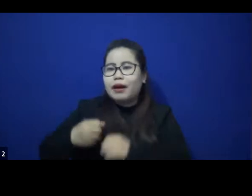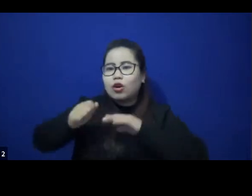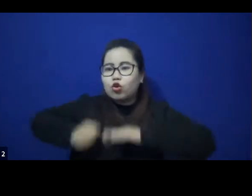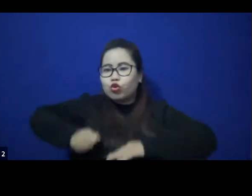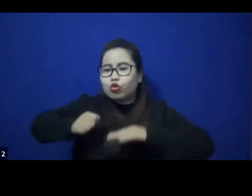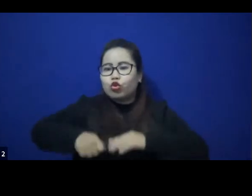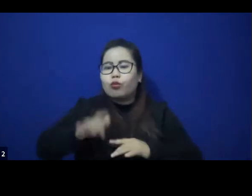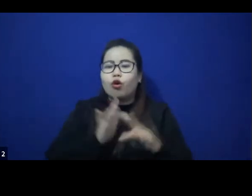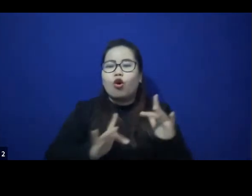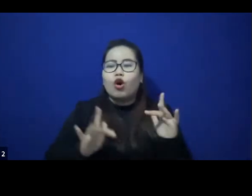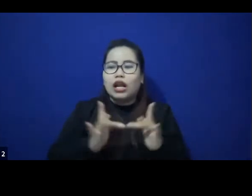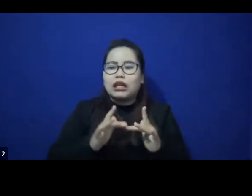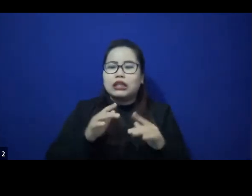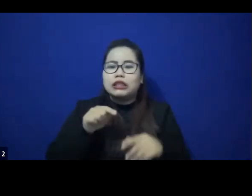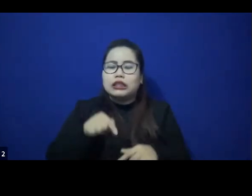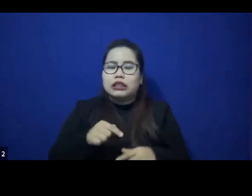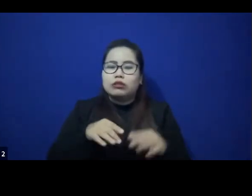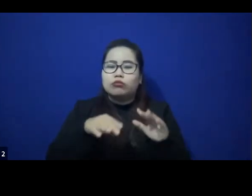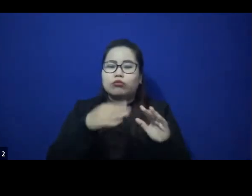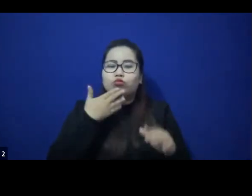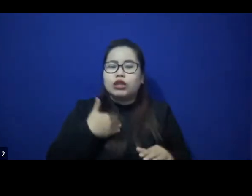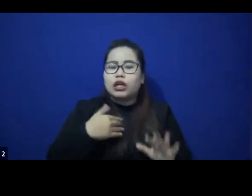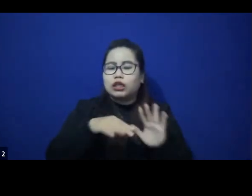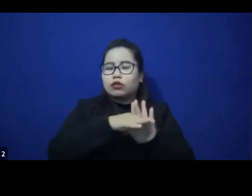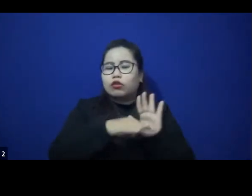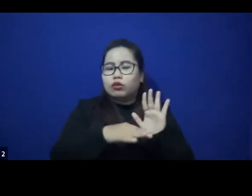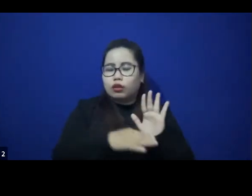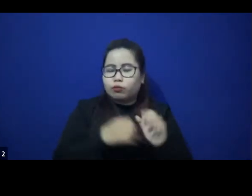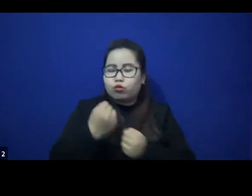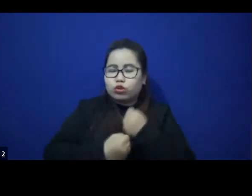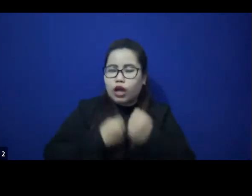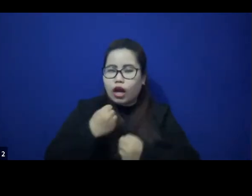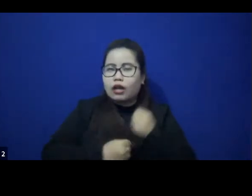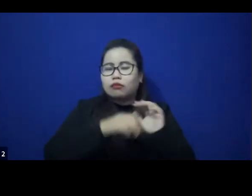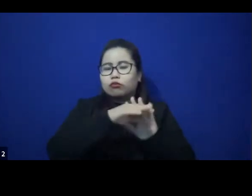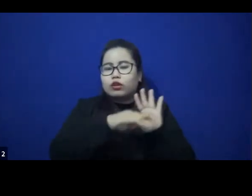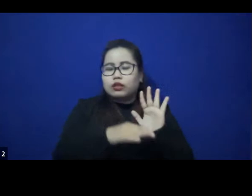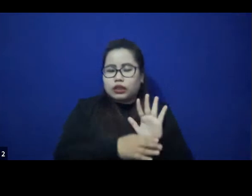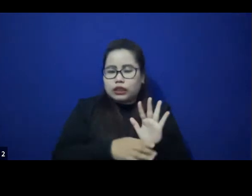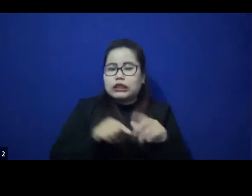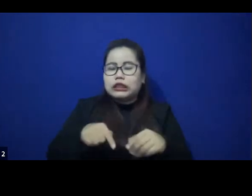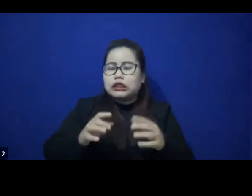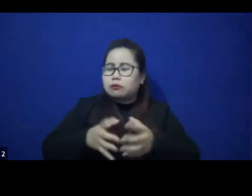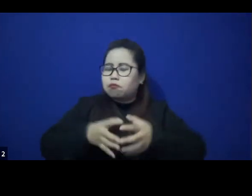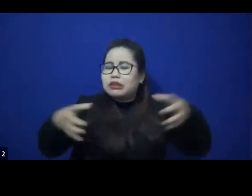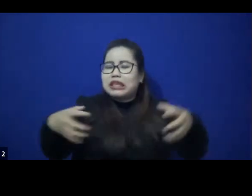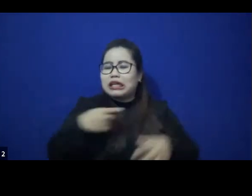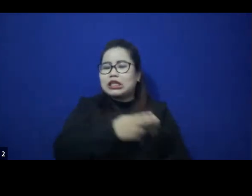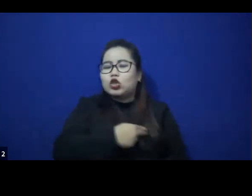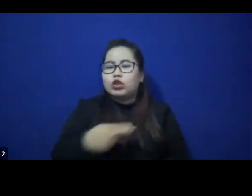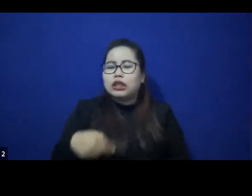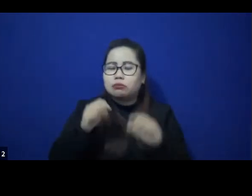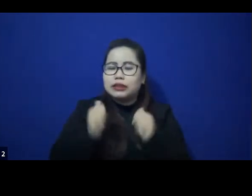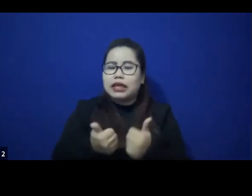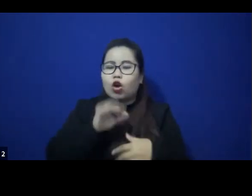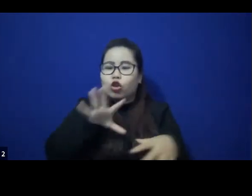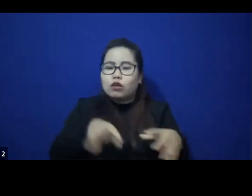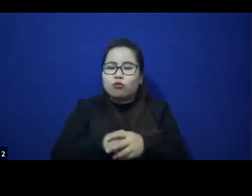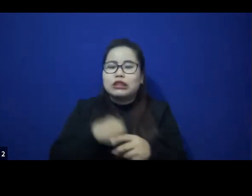sebagai regolit regulatory tak Company terbesar di Indonesia juga bisa berkontribusi secara aktif